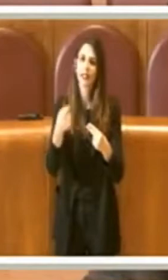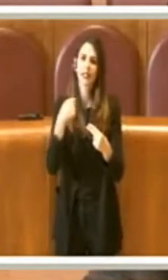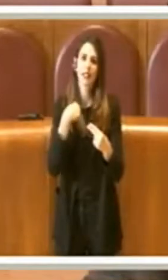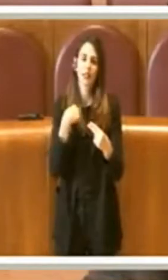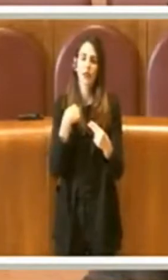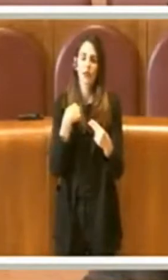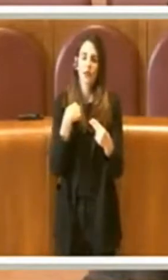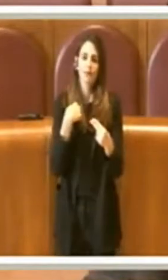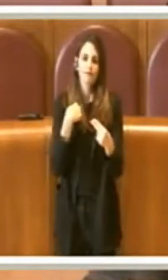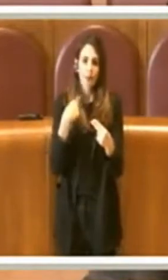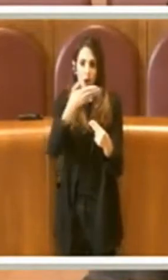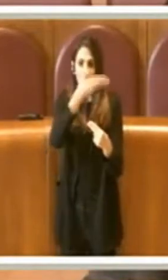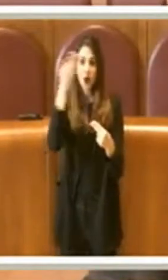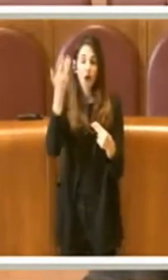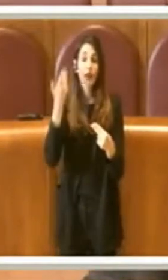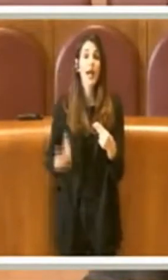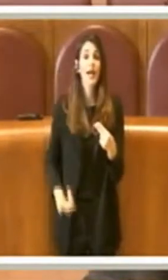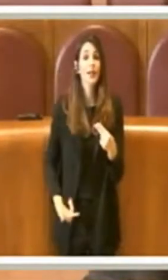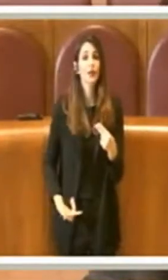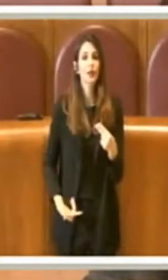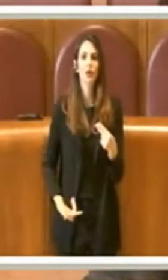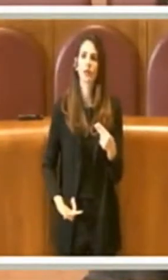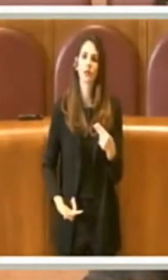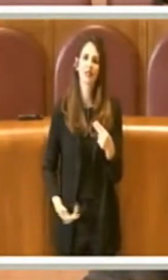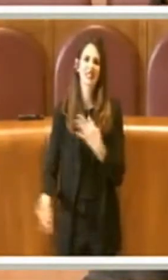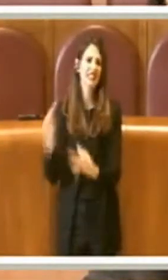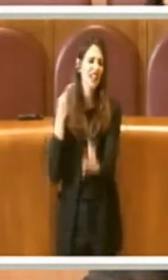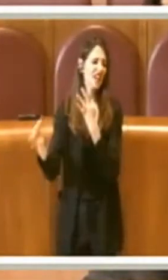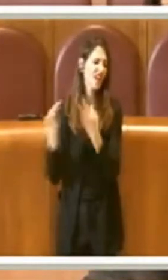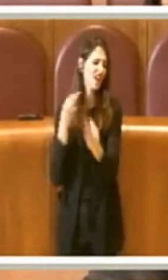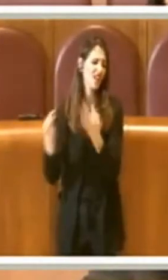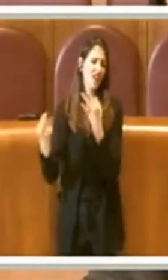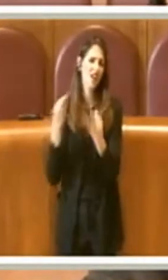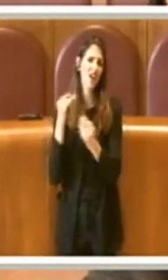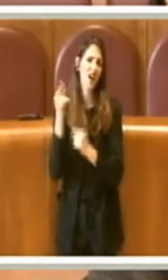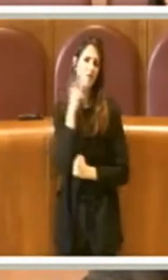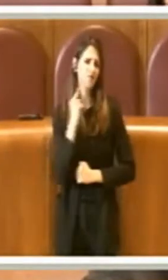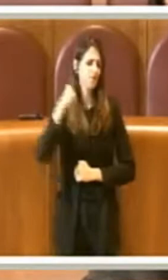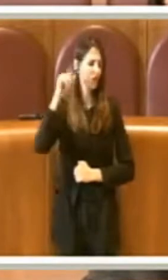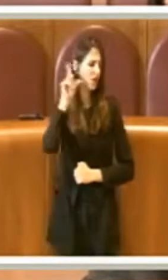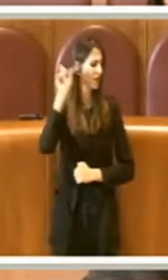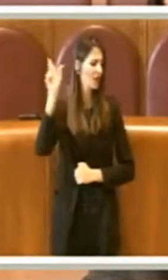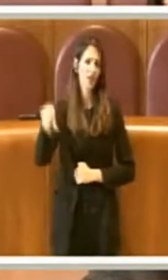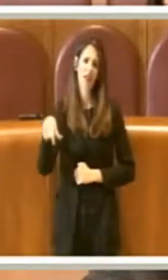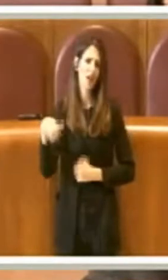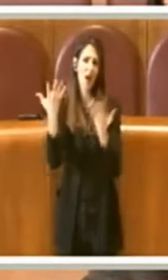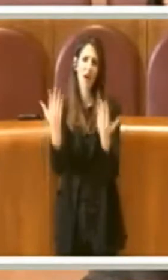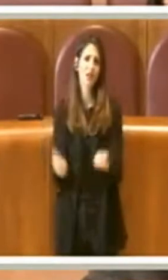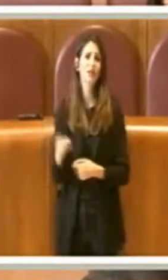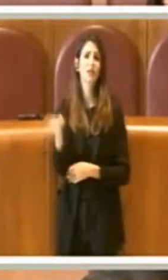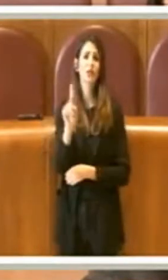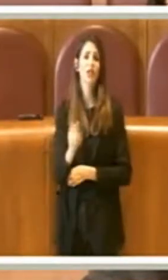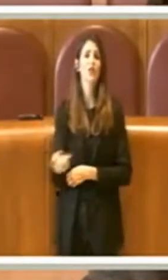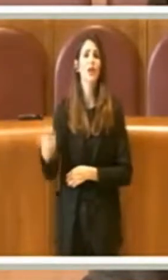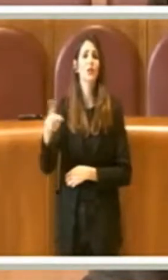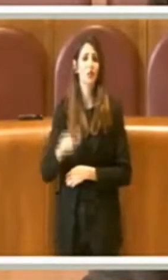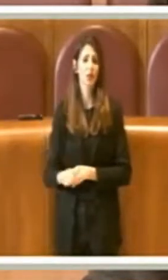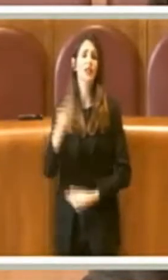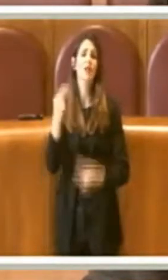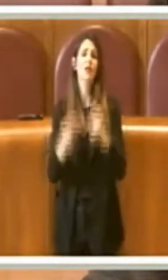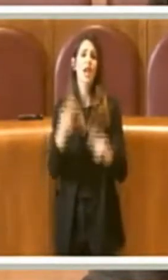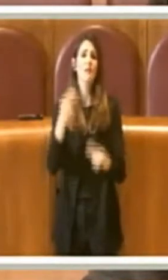sinceramente diciamo, accetto poco ormai la critica sul riconoscimento dei debiti fuori bilancio.